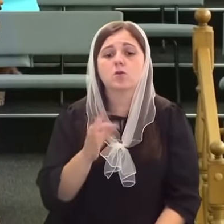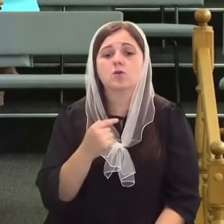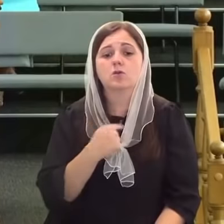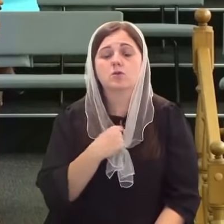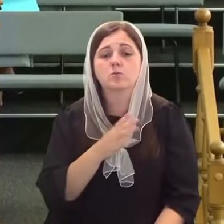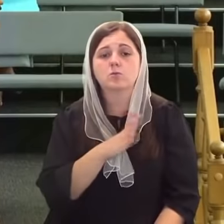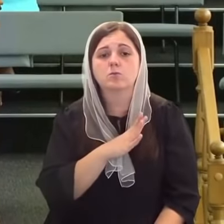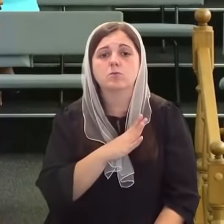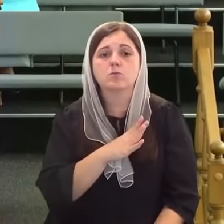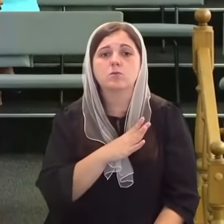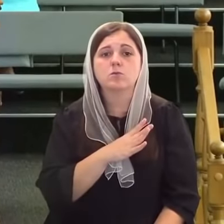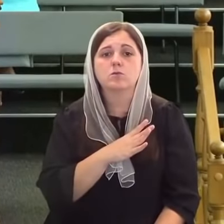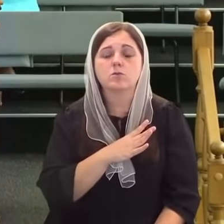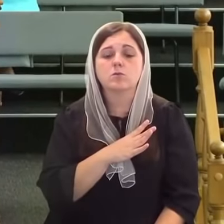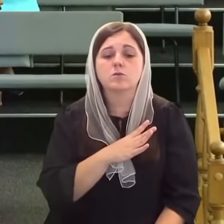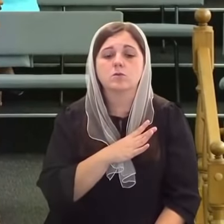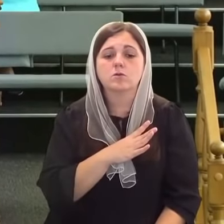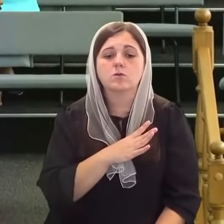на базар.